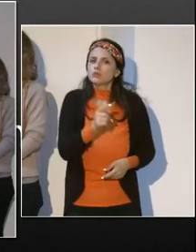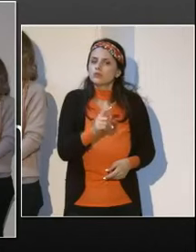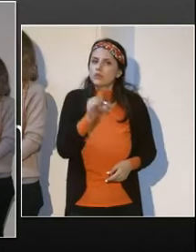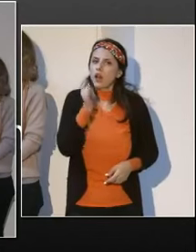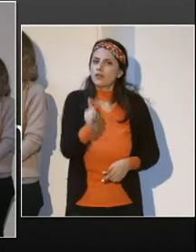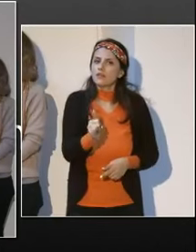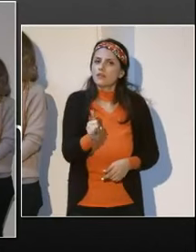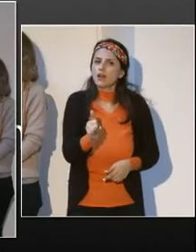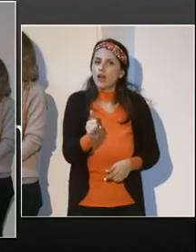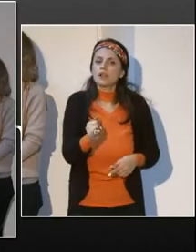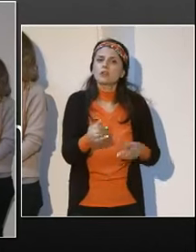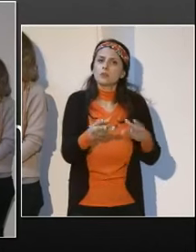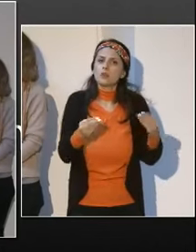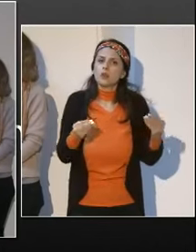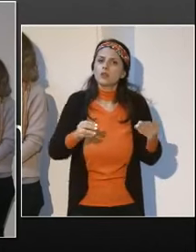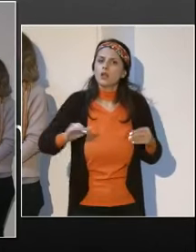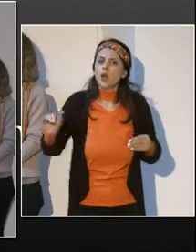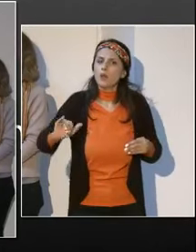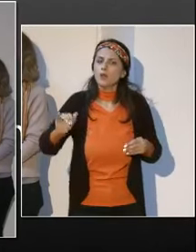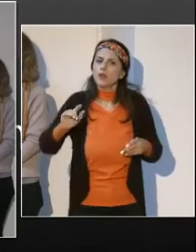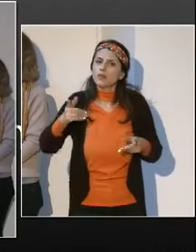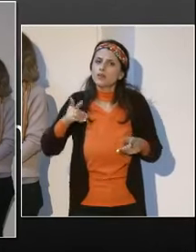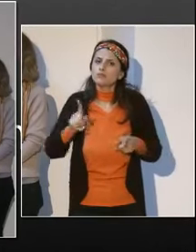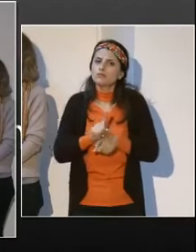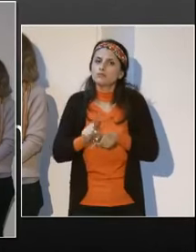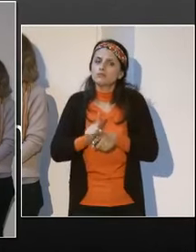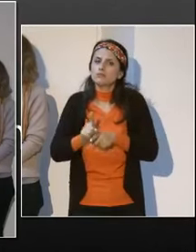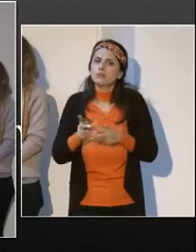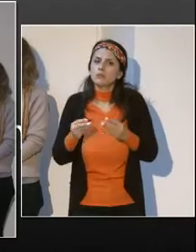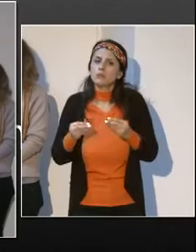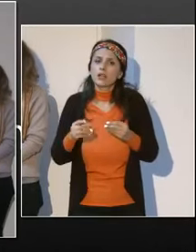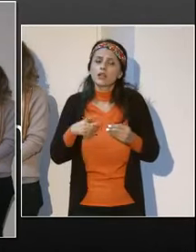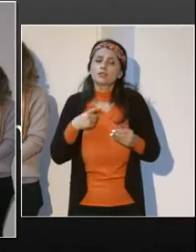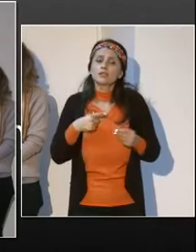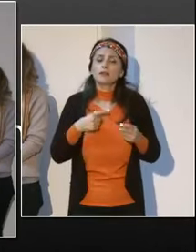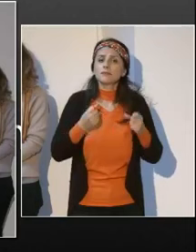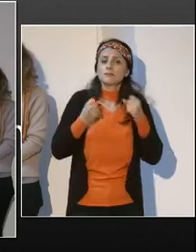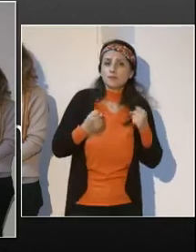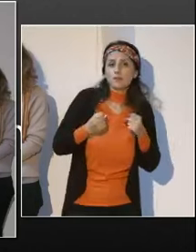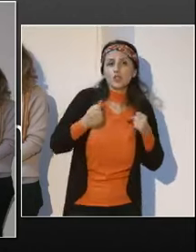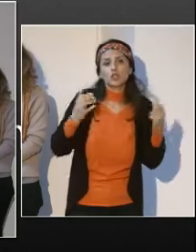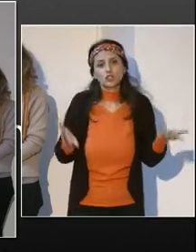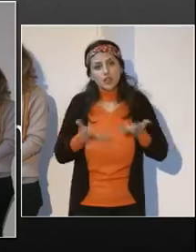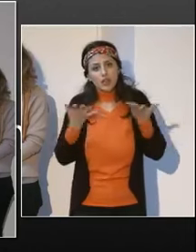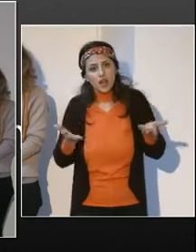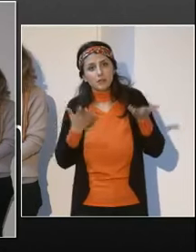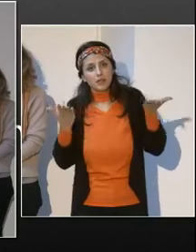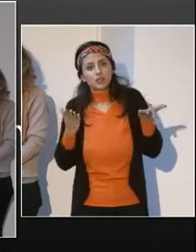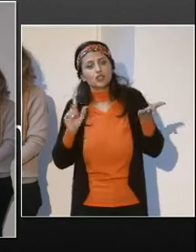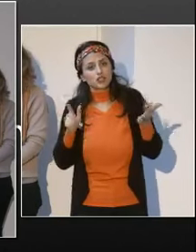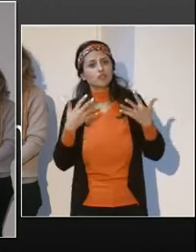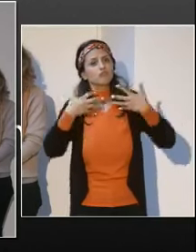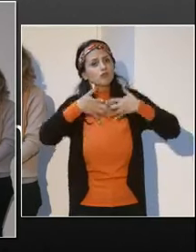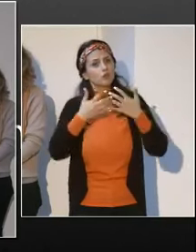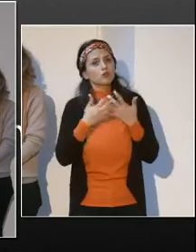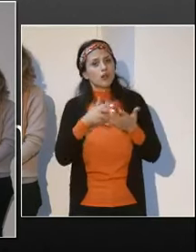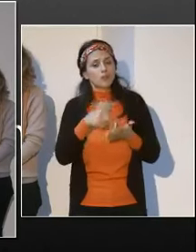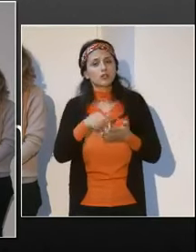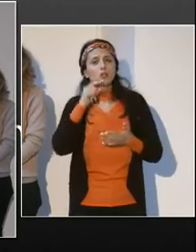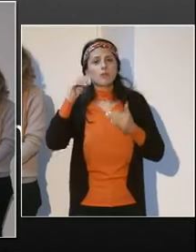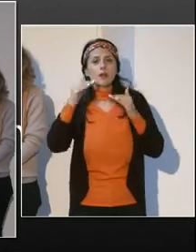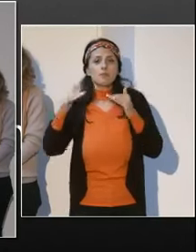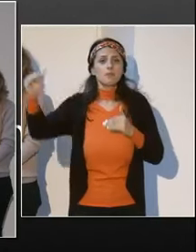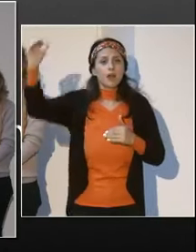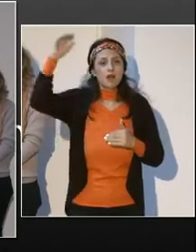la copii este din mic și funcționează pe partea de adulți